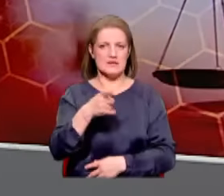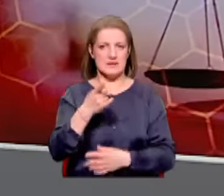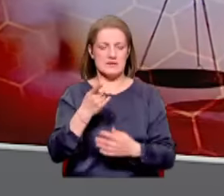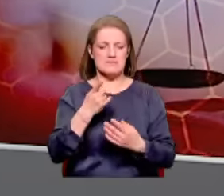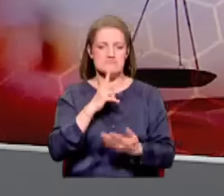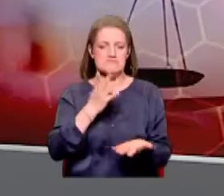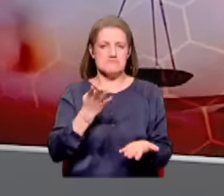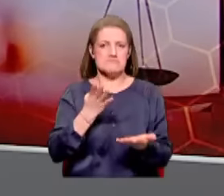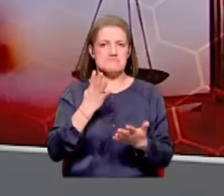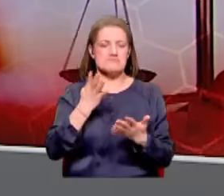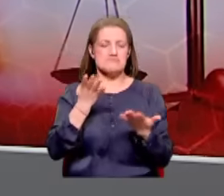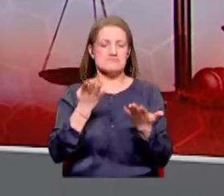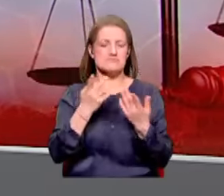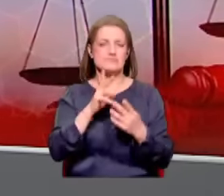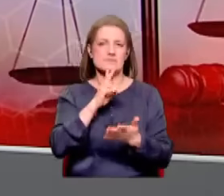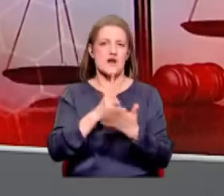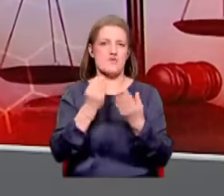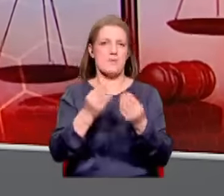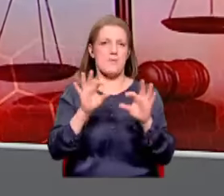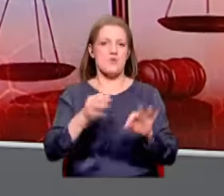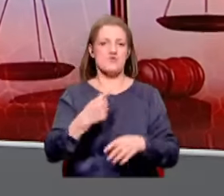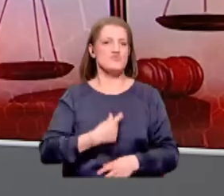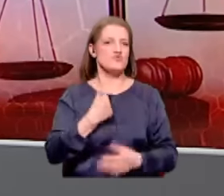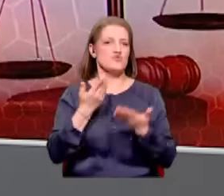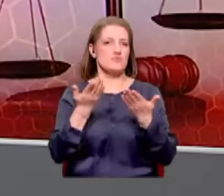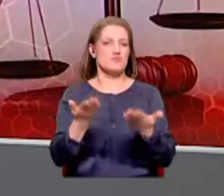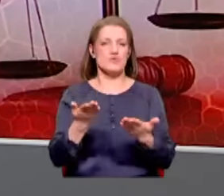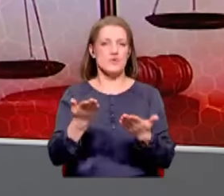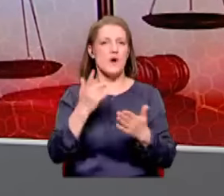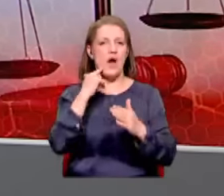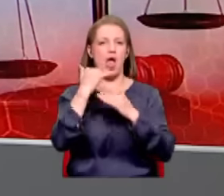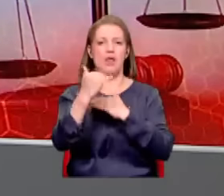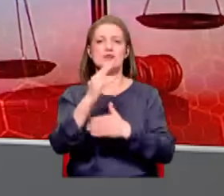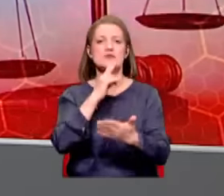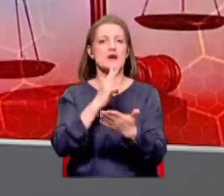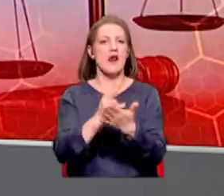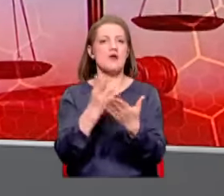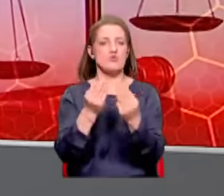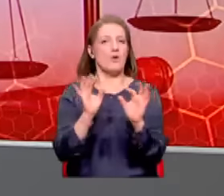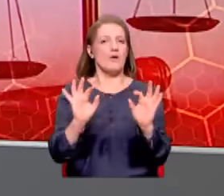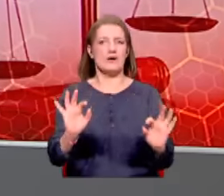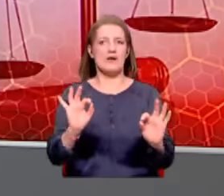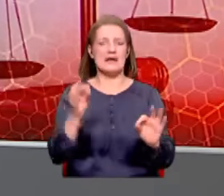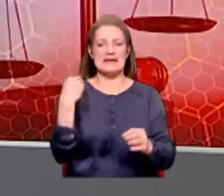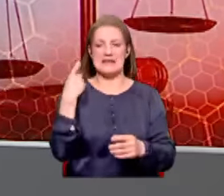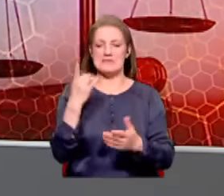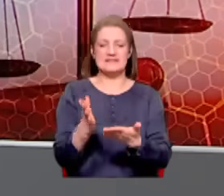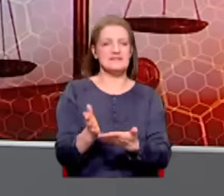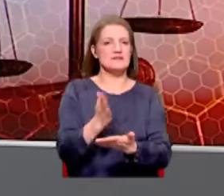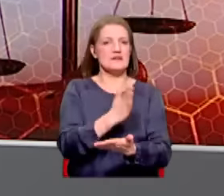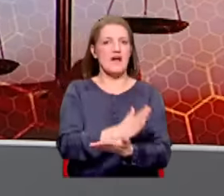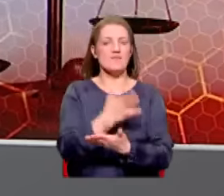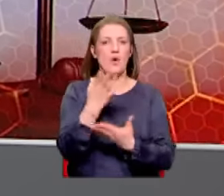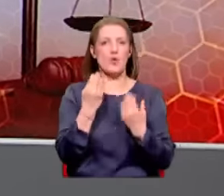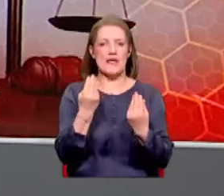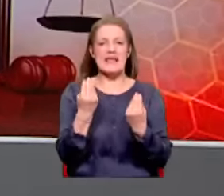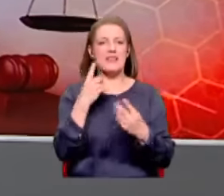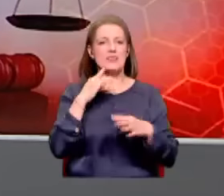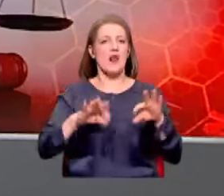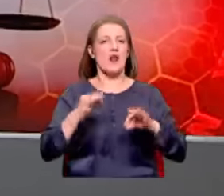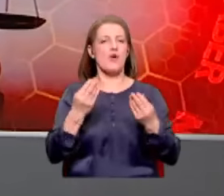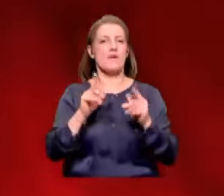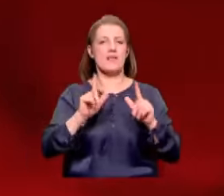etmeye başlayabilir. Ümidim bu. Dolayısıyla seçmenin kararı çok önemlidir. Yeni bir sayfa açmıştır ve iyi